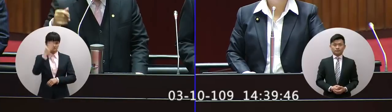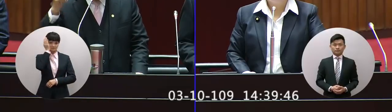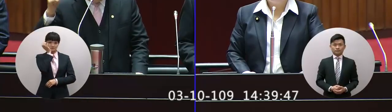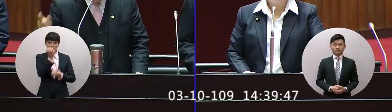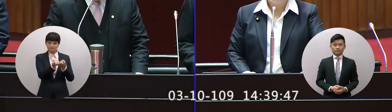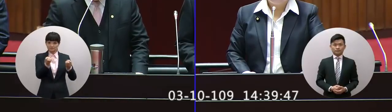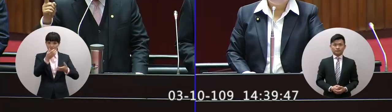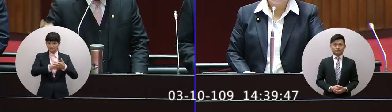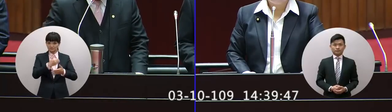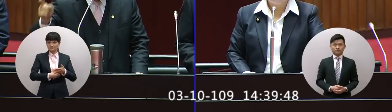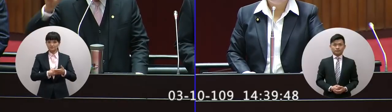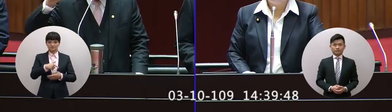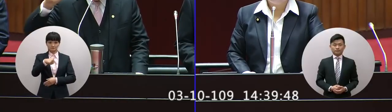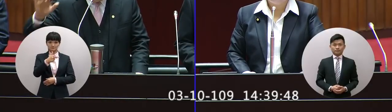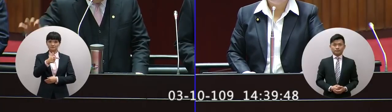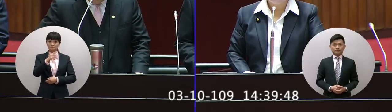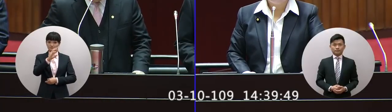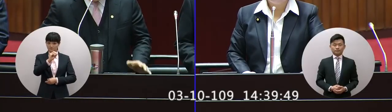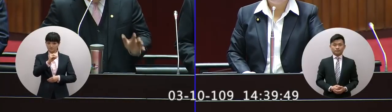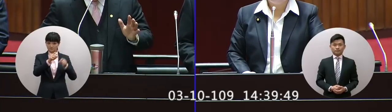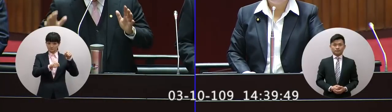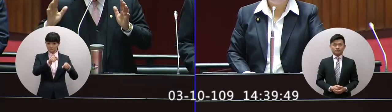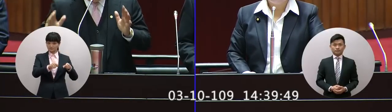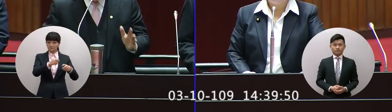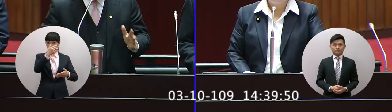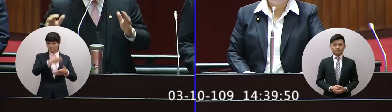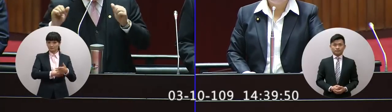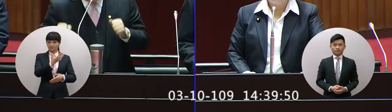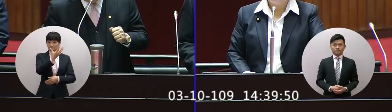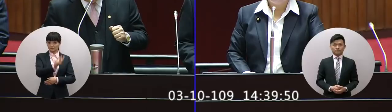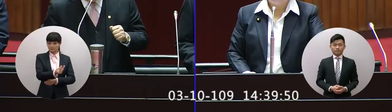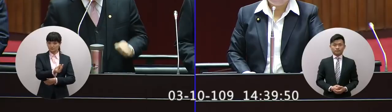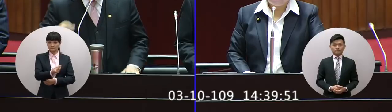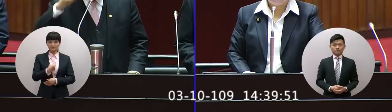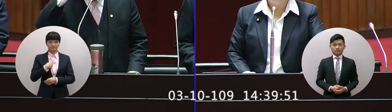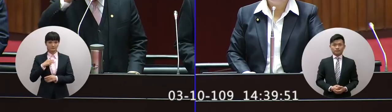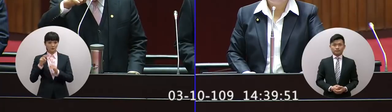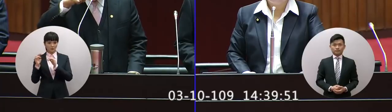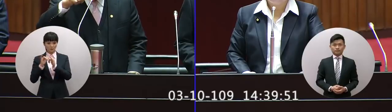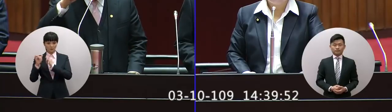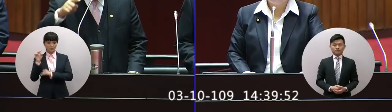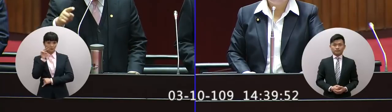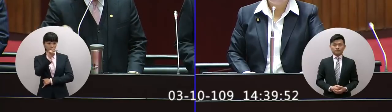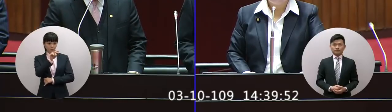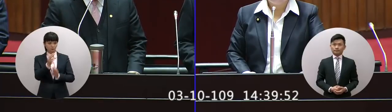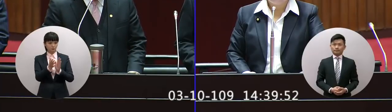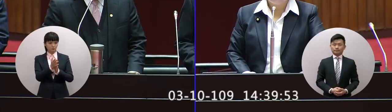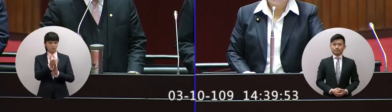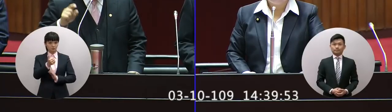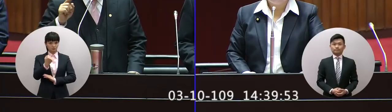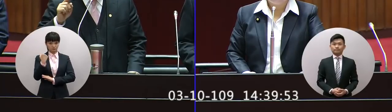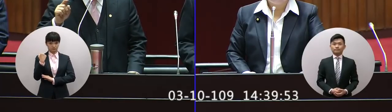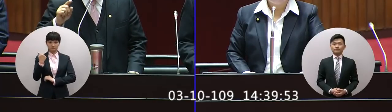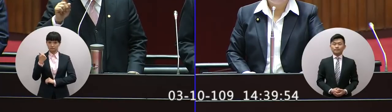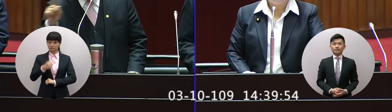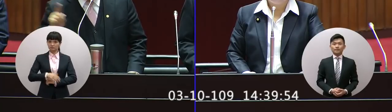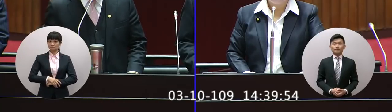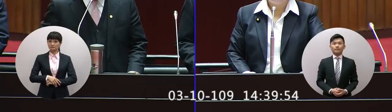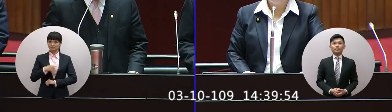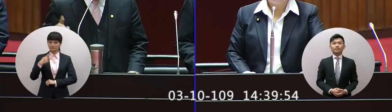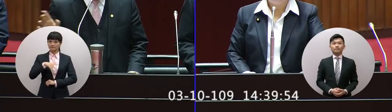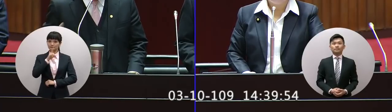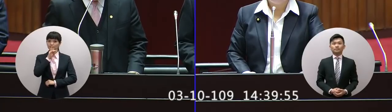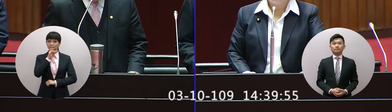600万吨，台中才能看到蔡政府的努力。那至于台中市政府用什么